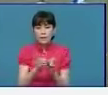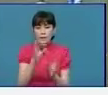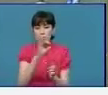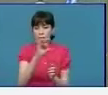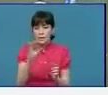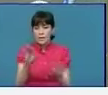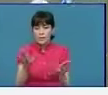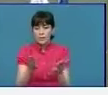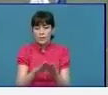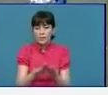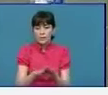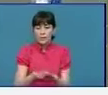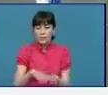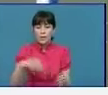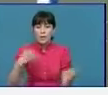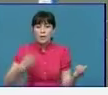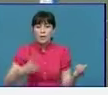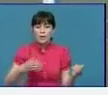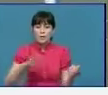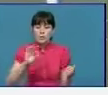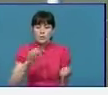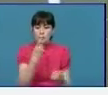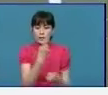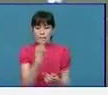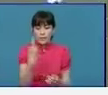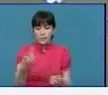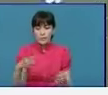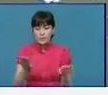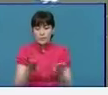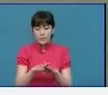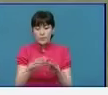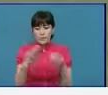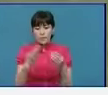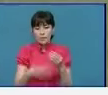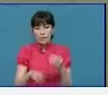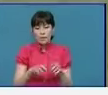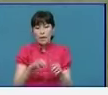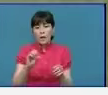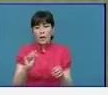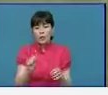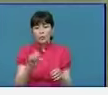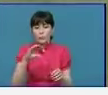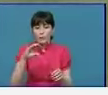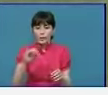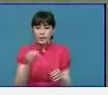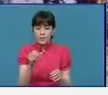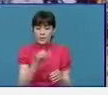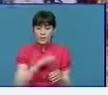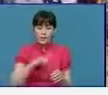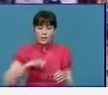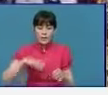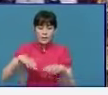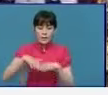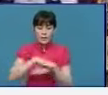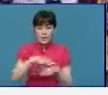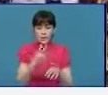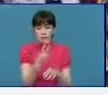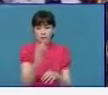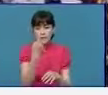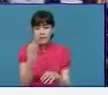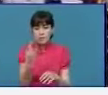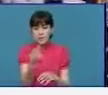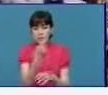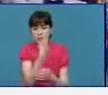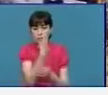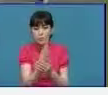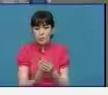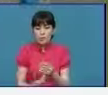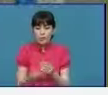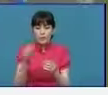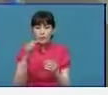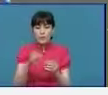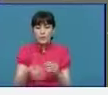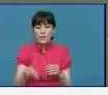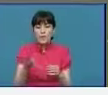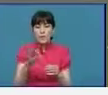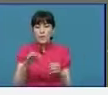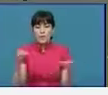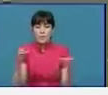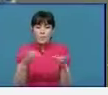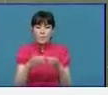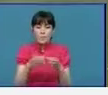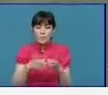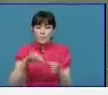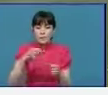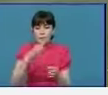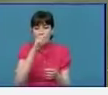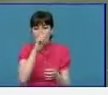ашылмады. Тараз Оқжетпес 1-1 есебімен тең тарқасты. Ақтөбе Ертісті өз алаңында 2-1 есебімен тізе бүктірді. Енді Ордабасы командасы